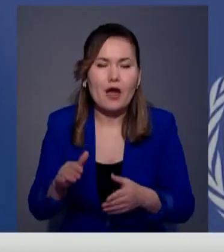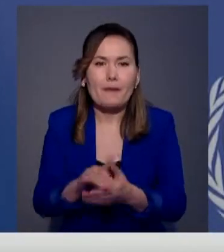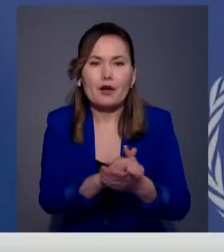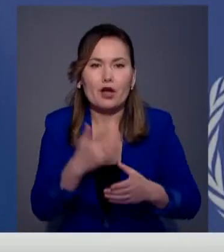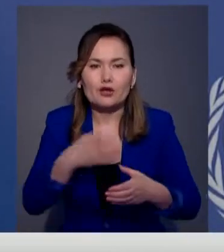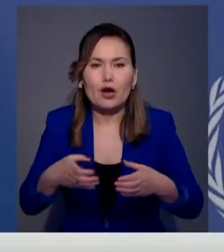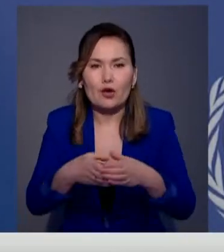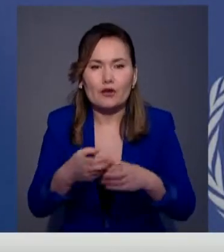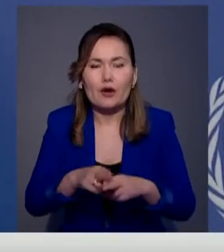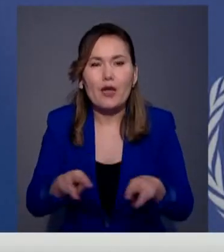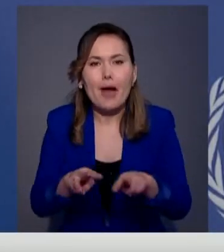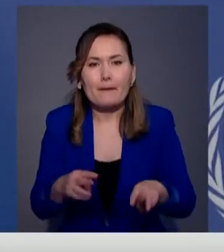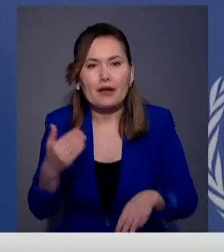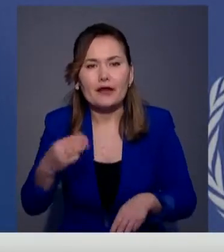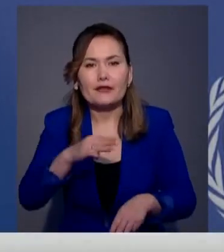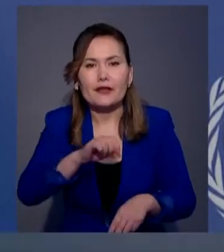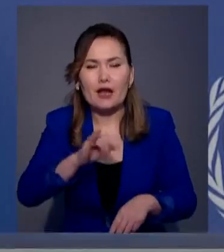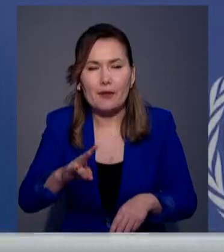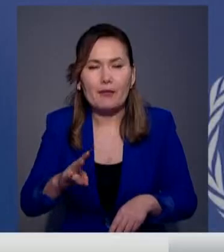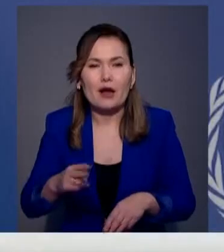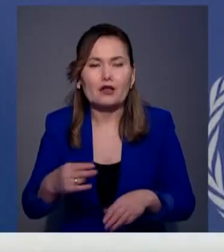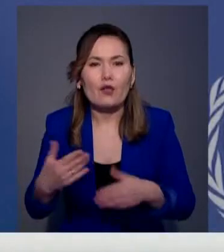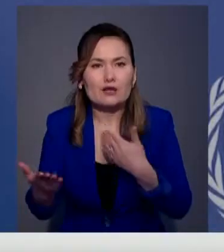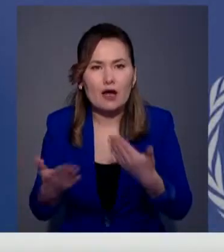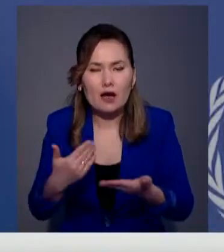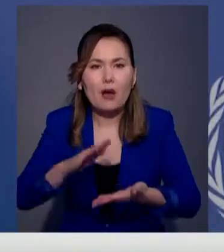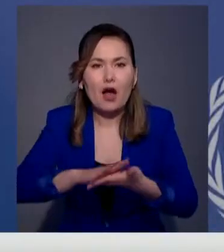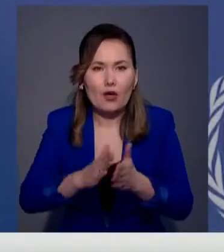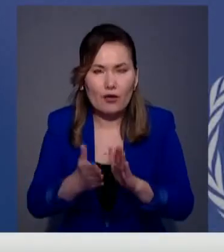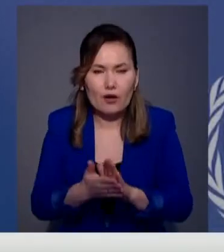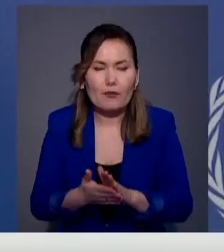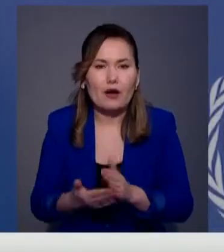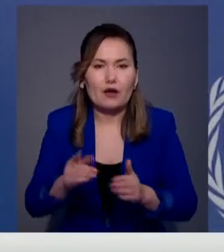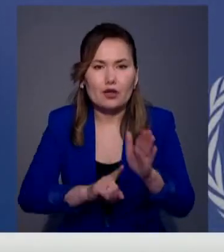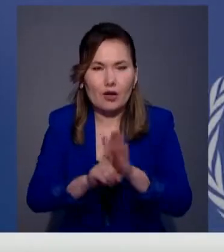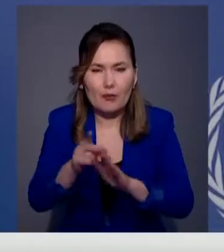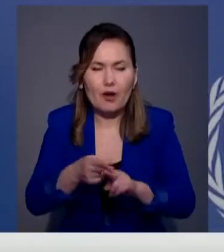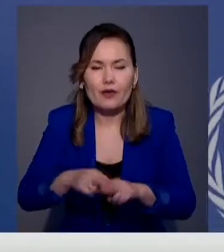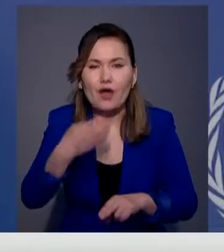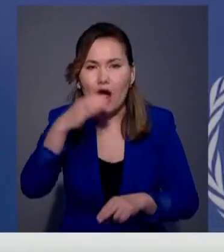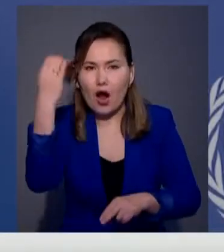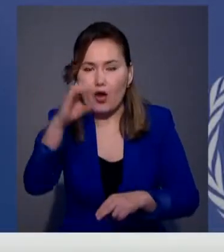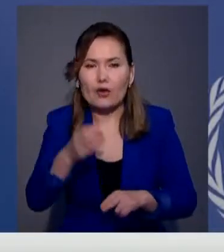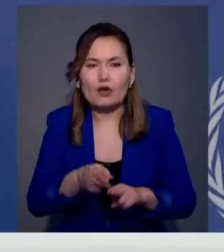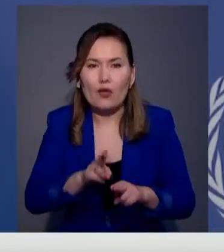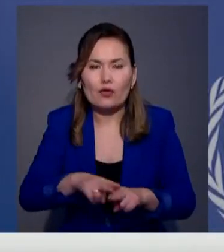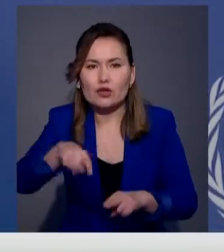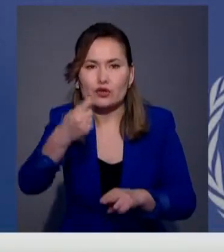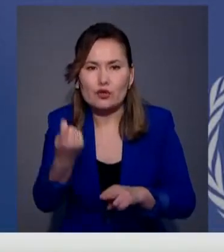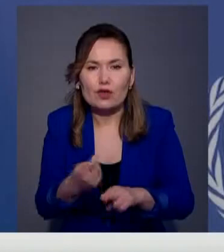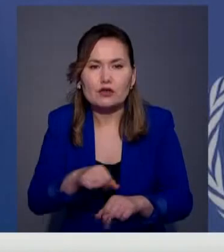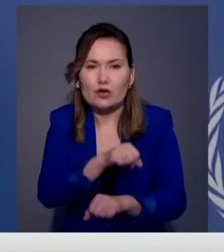пен Талибан арасындағы 7 күндік келісімді қолдап отыр. Ауғанстанда ақырында оқ ату тоқтатылып, адам шығыны болмаса